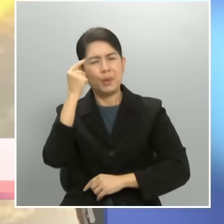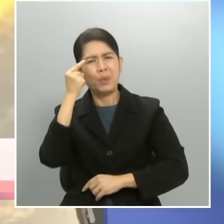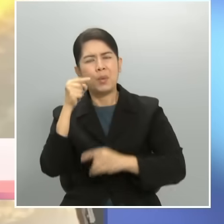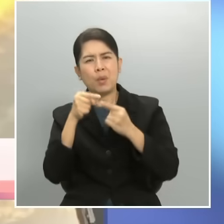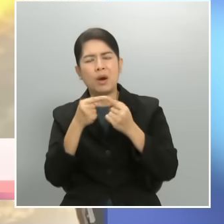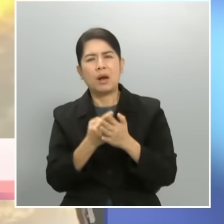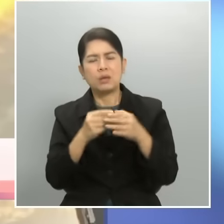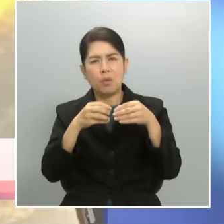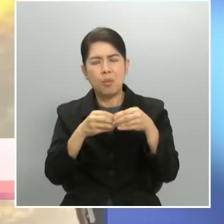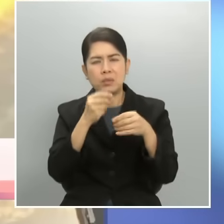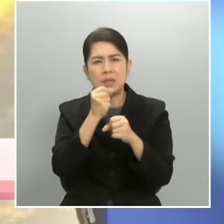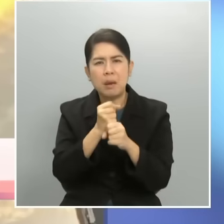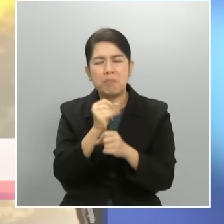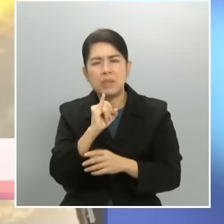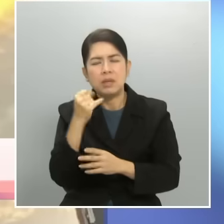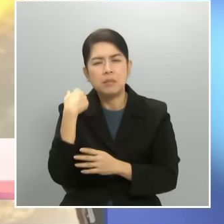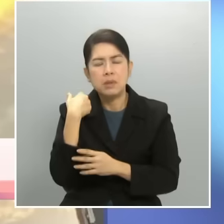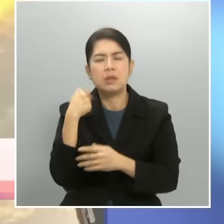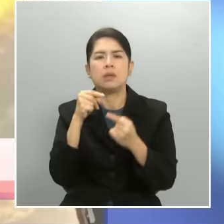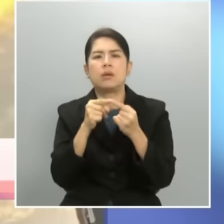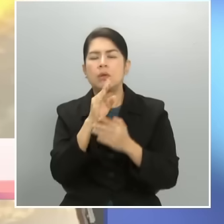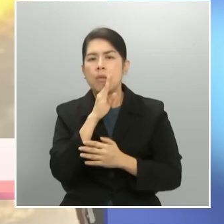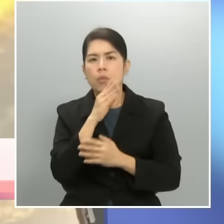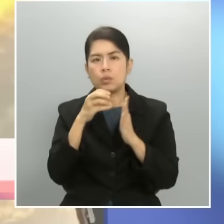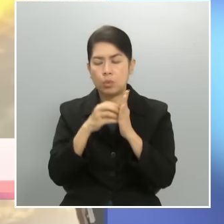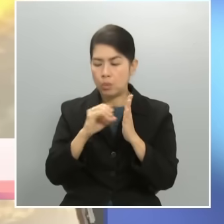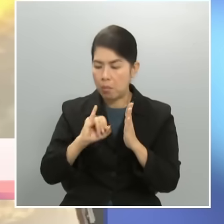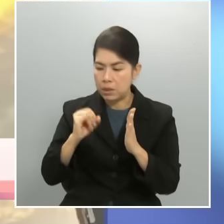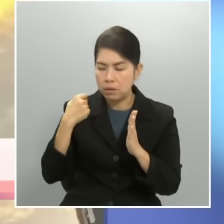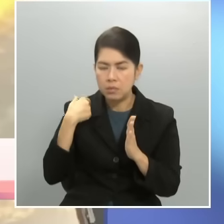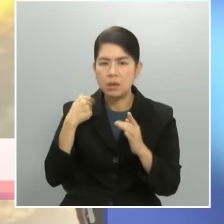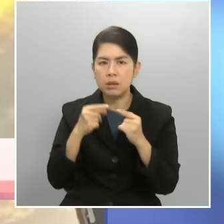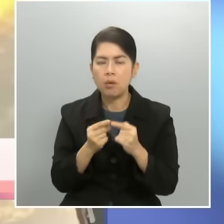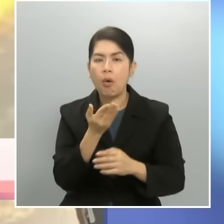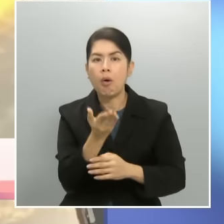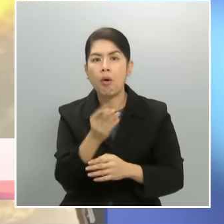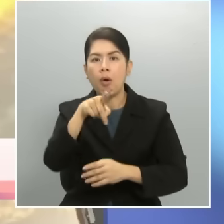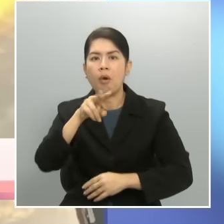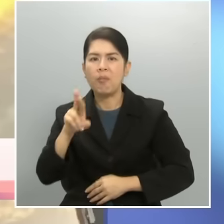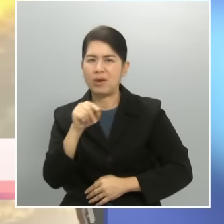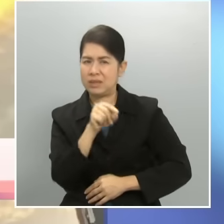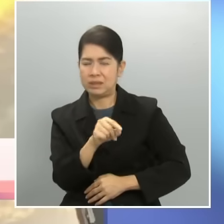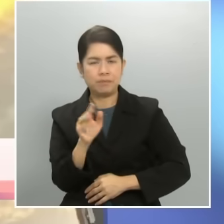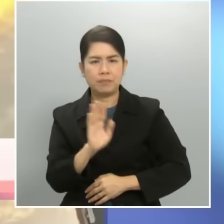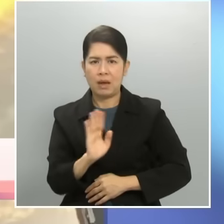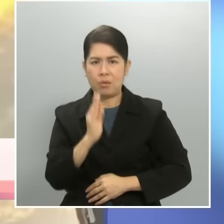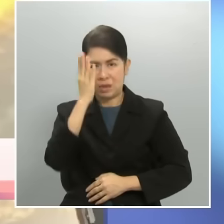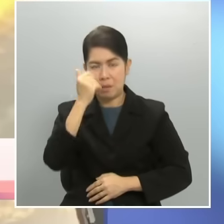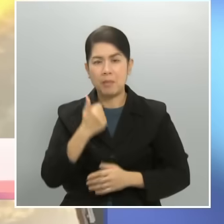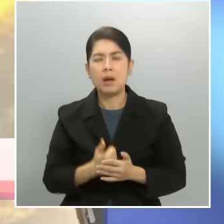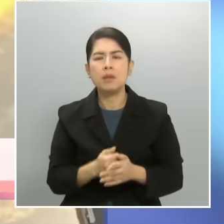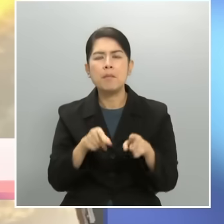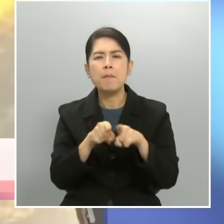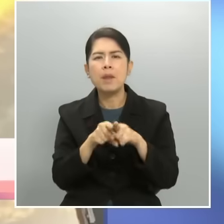ถ้าท่านดวงตกราศีไม่ดีหรือมีเคราะห์กรรมอย่าไปขอพรจากสิ่งนี้เด็ดขาดเขาคือนกผี